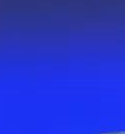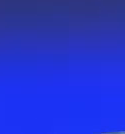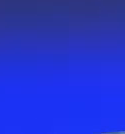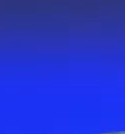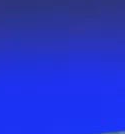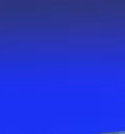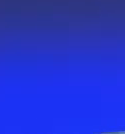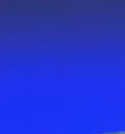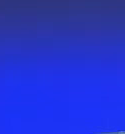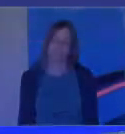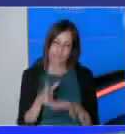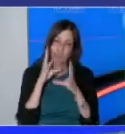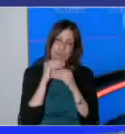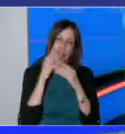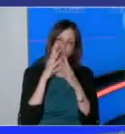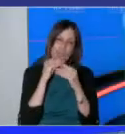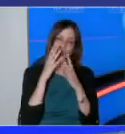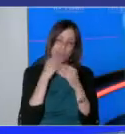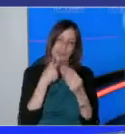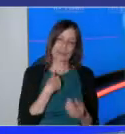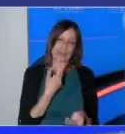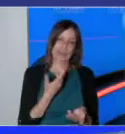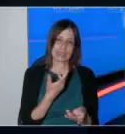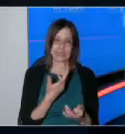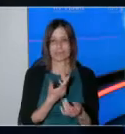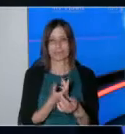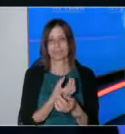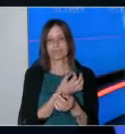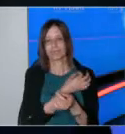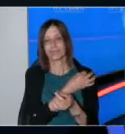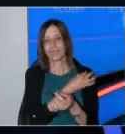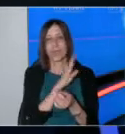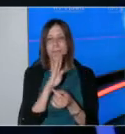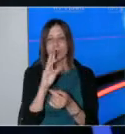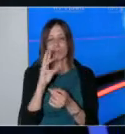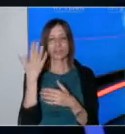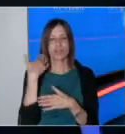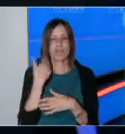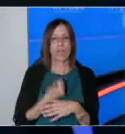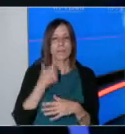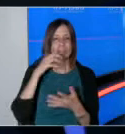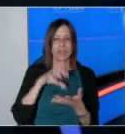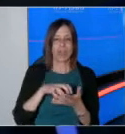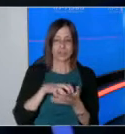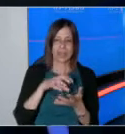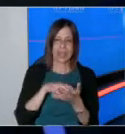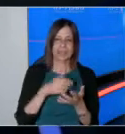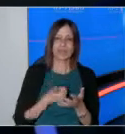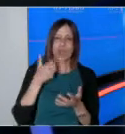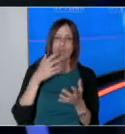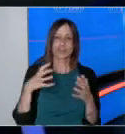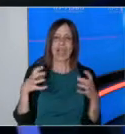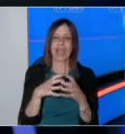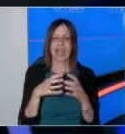דברו, דברו, דברו, דברו, דברו איתי. ניצב בדימוס, ברונו שטיין, לשעבר מפקד מחוז מרכז וראש אגף התנועה, ערב טוב לך, מה